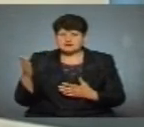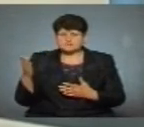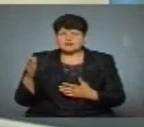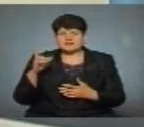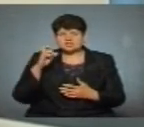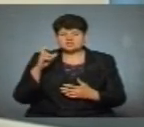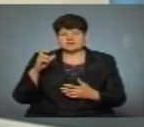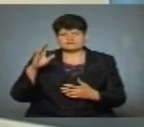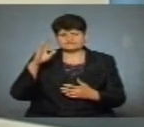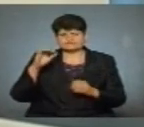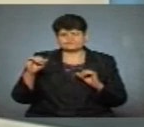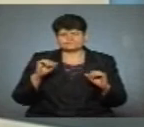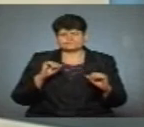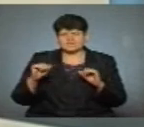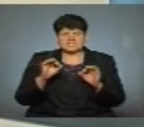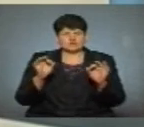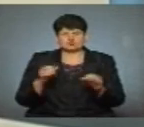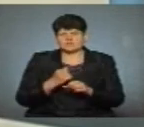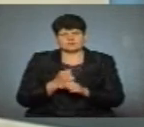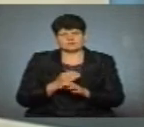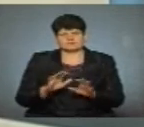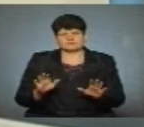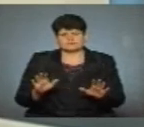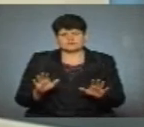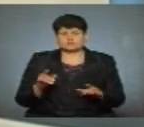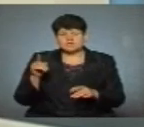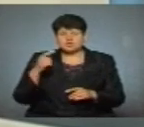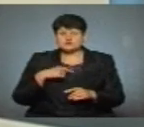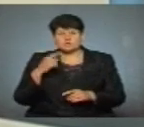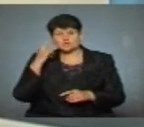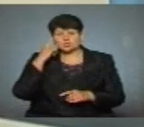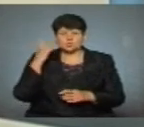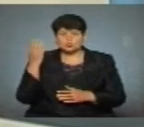державні мужі. На жаль, для того ні це не зробили. Знаєте, вони собі думають, що